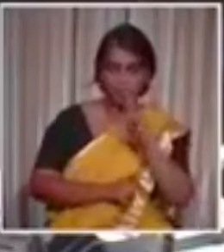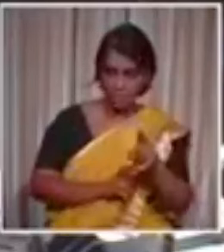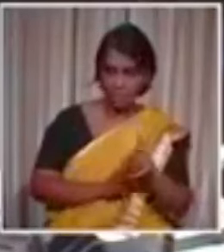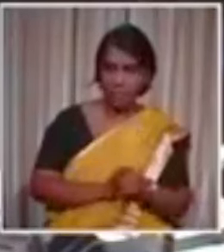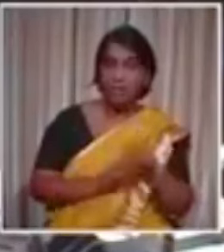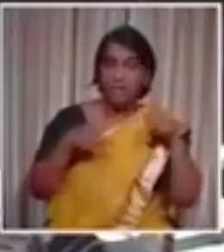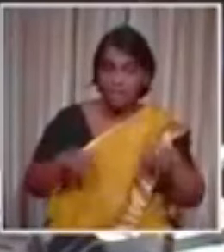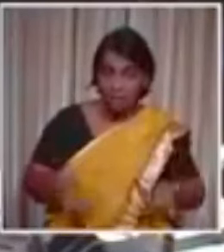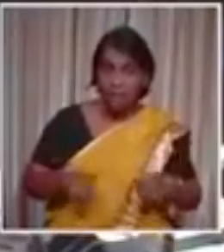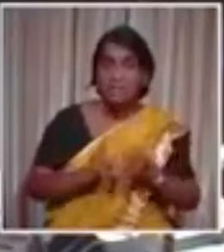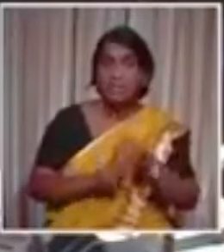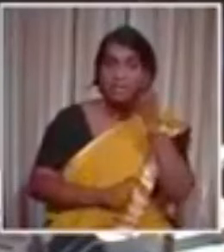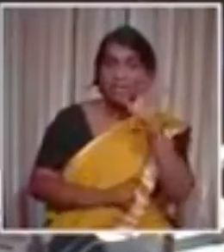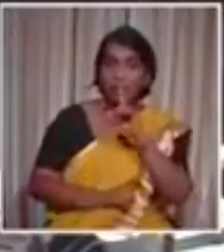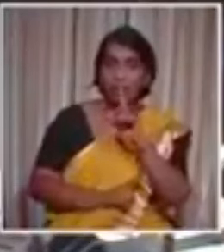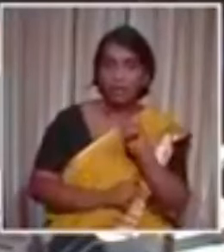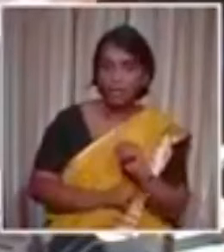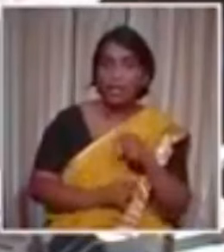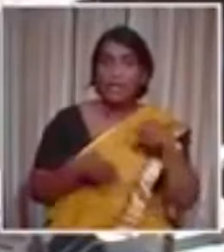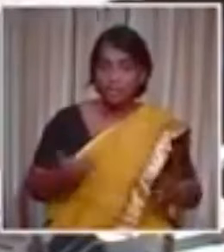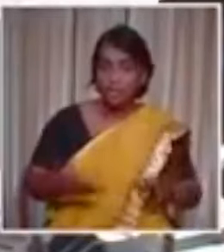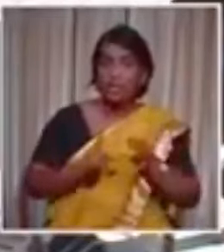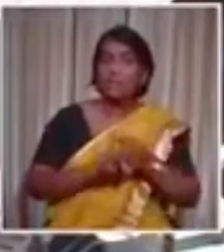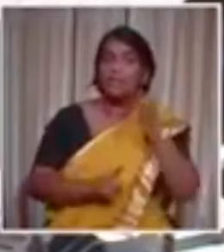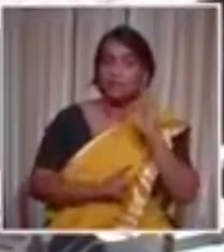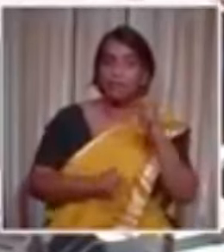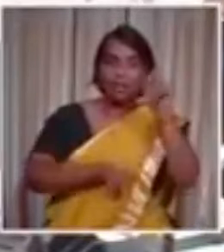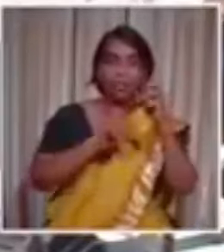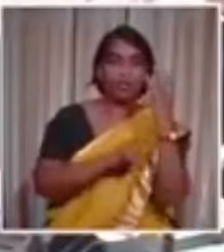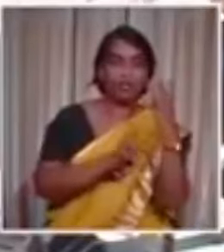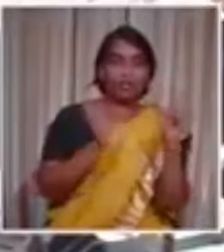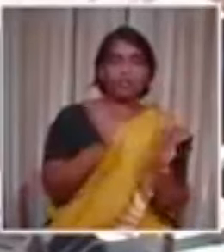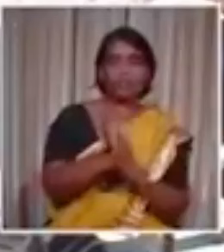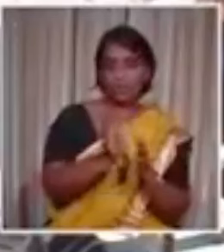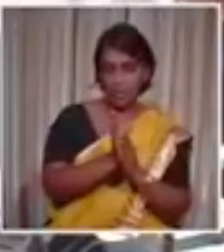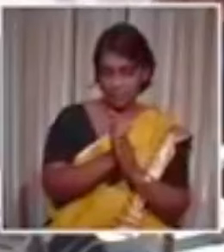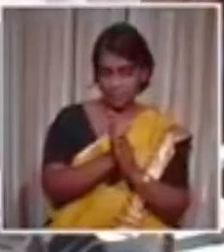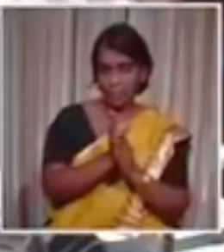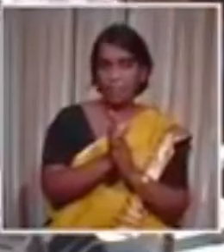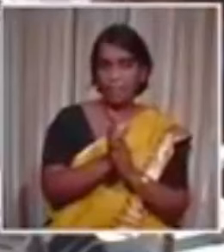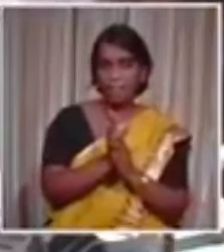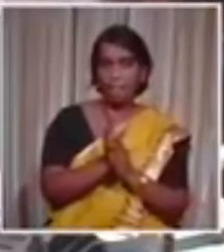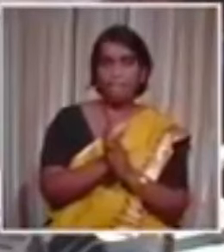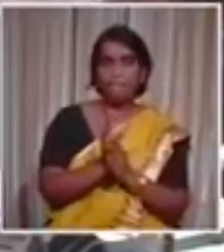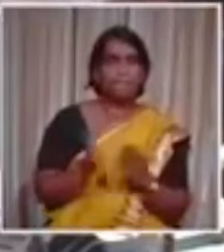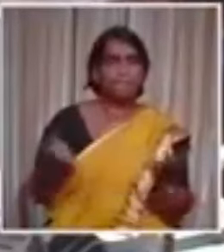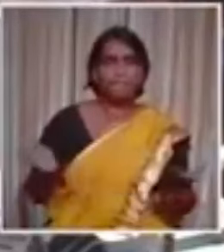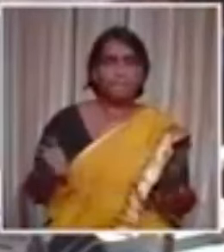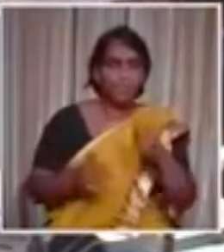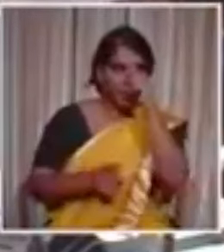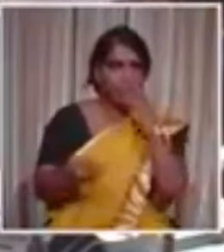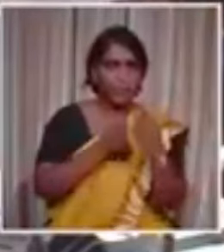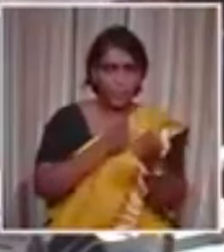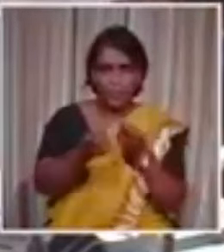හැබැයි වර්තමාන ජනාධිපතිවරයා මොකද කරේ? වර්තමාන ජනාධිපතිවරයා 3 දෙනෙක්ගේ කමිටුවක් දානවා. කොහෙද කරු කතානායකතුමනි වංචා දූෂණ